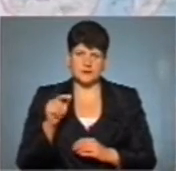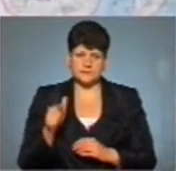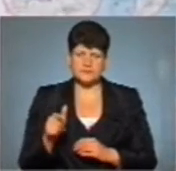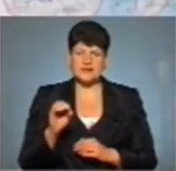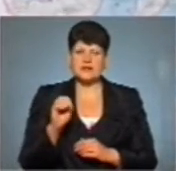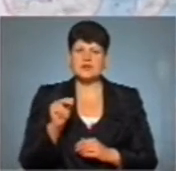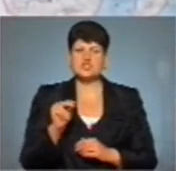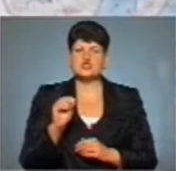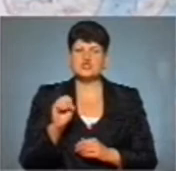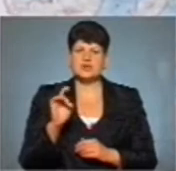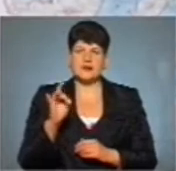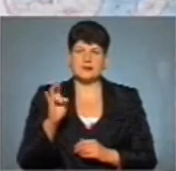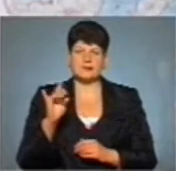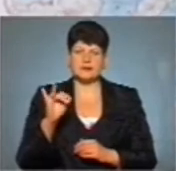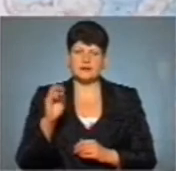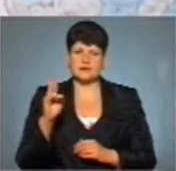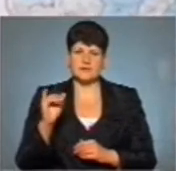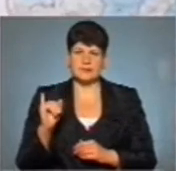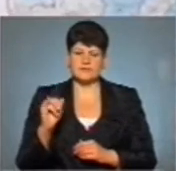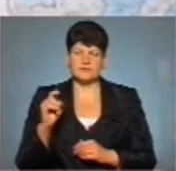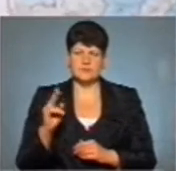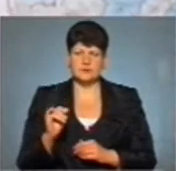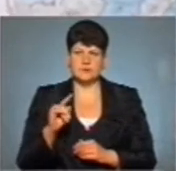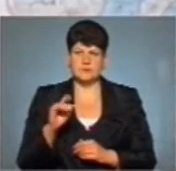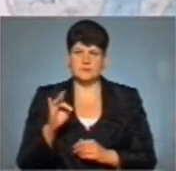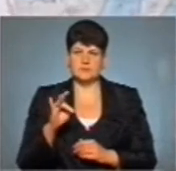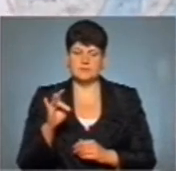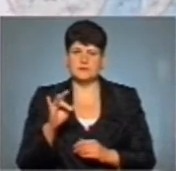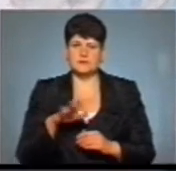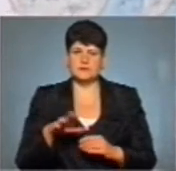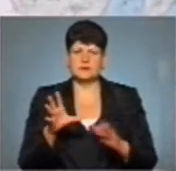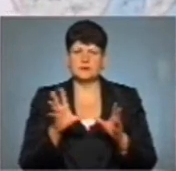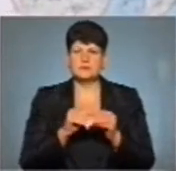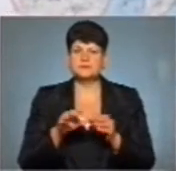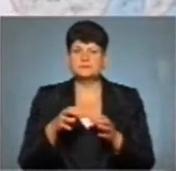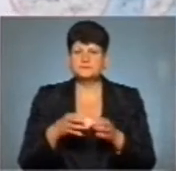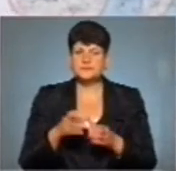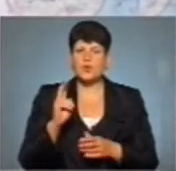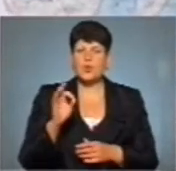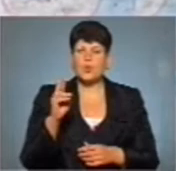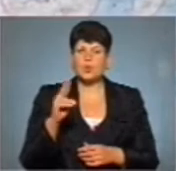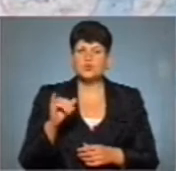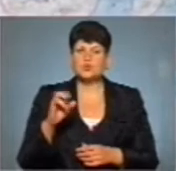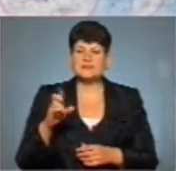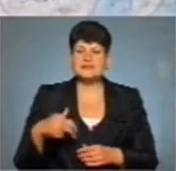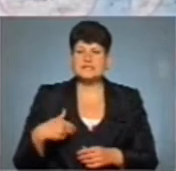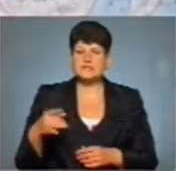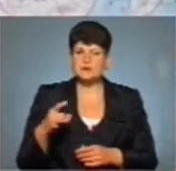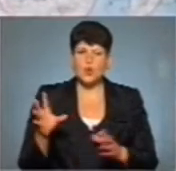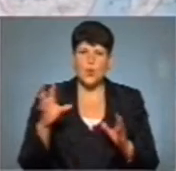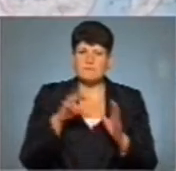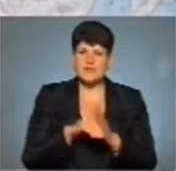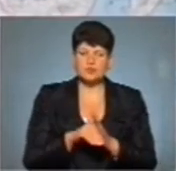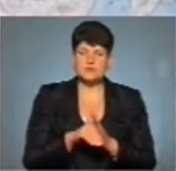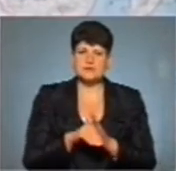Черніховецька об'єднана територіальна громада знову ж таки до Збаразької міської об'єднаної територіальної громади, Коцюбинці Заліщицького району об'єднується